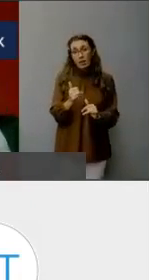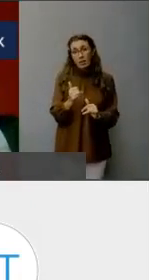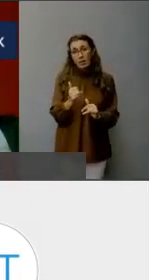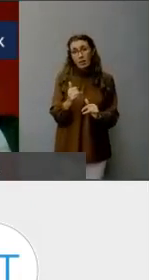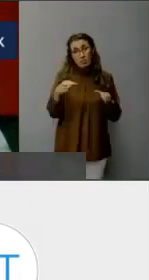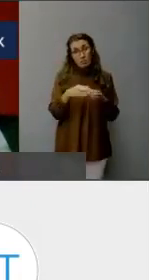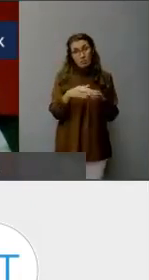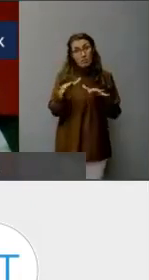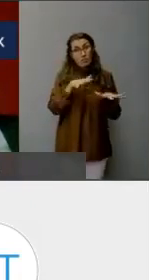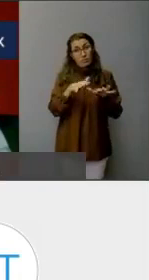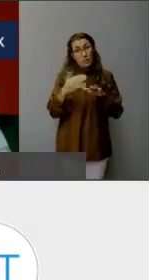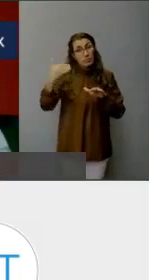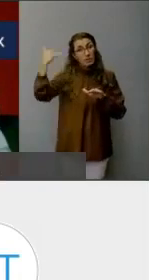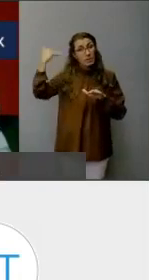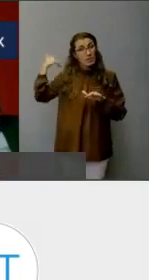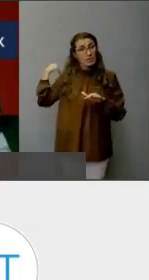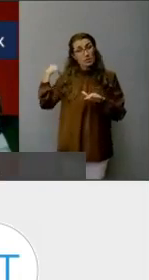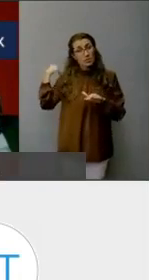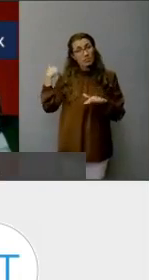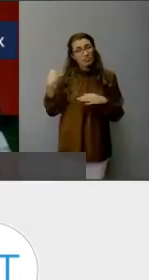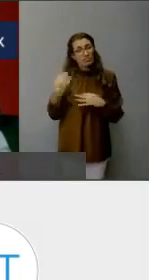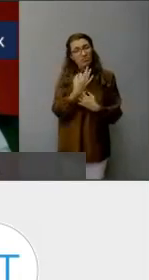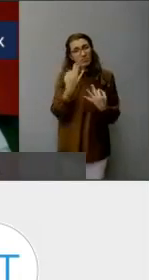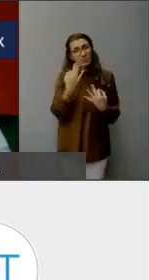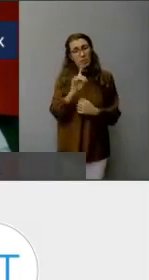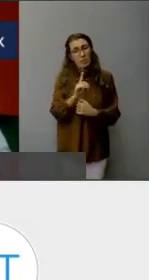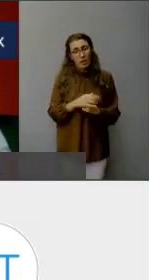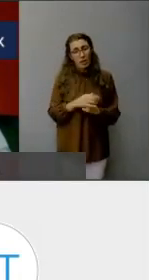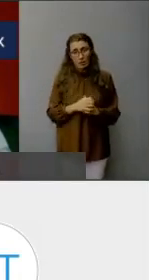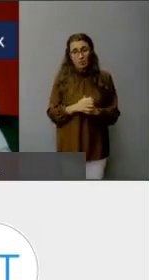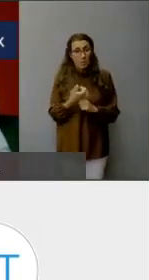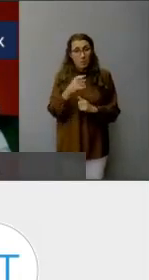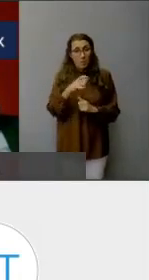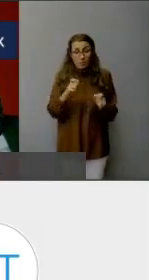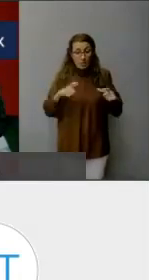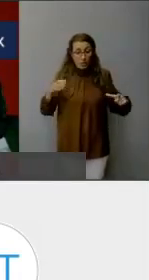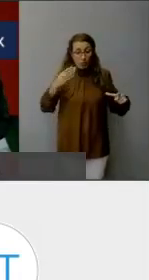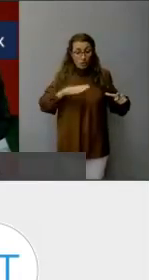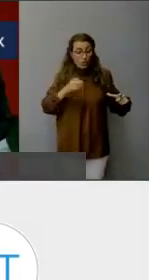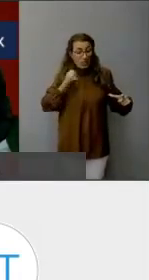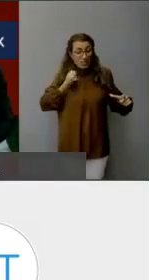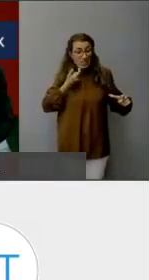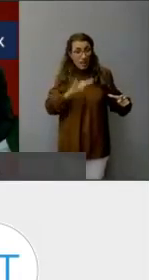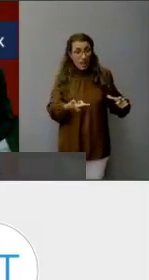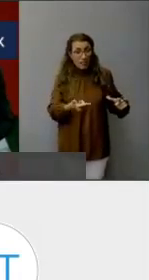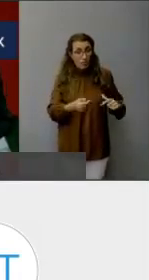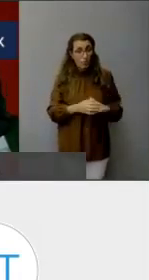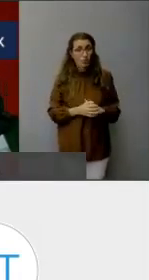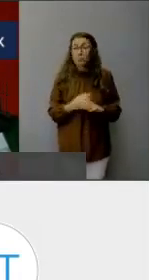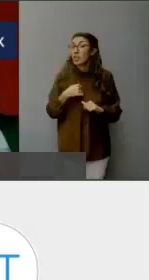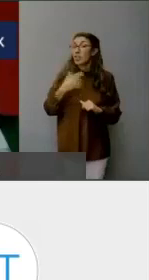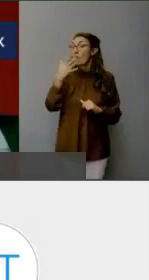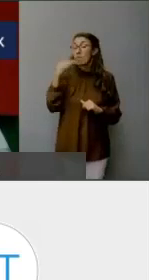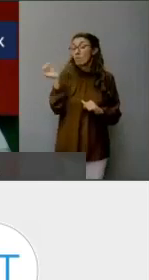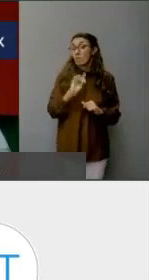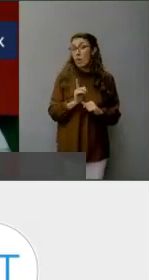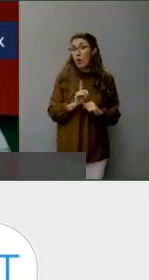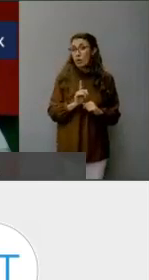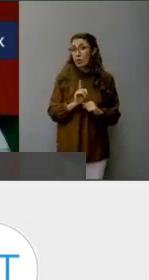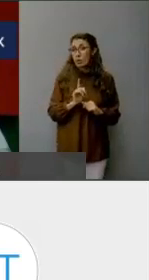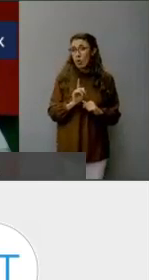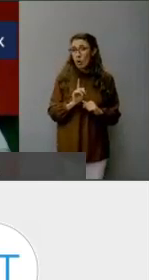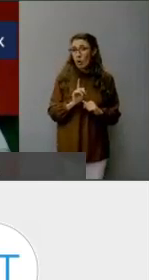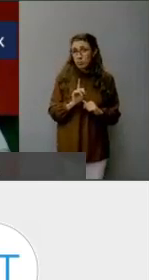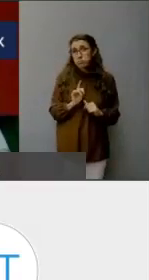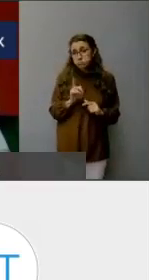giunte è una cosa vergognosa e totalmente deleteria per la nostra città che assolutamente non voglio sia addossata